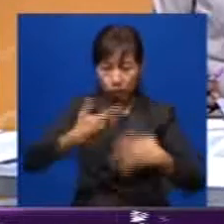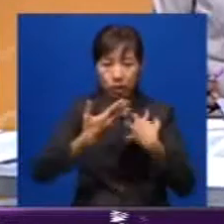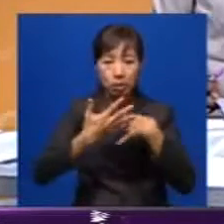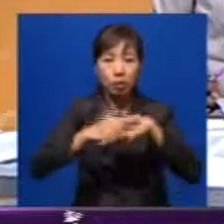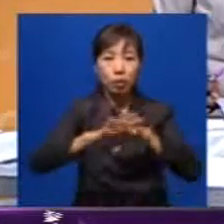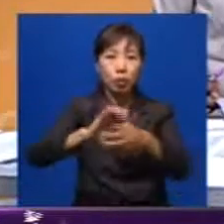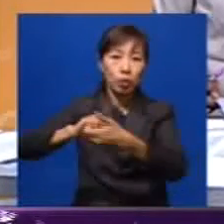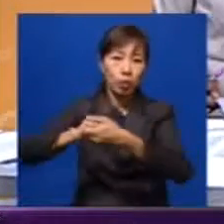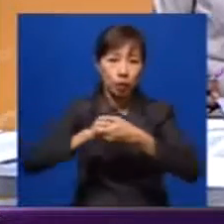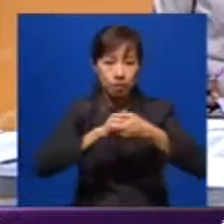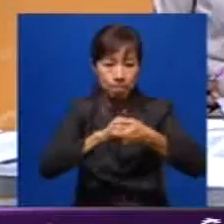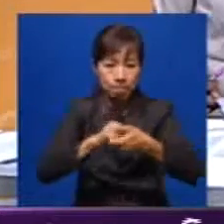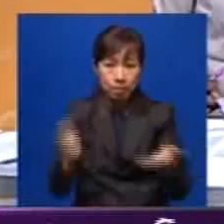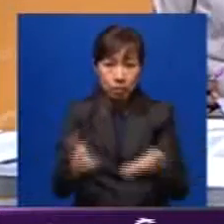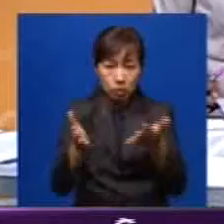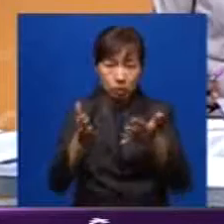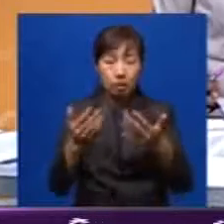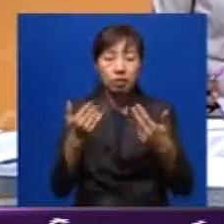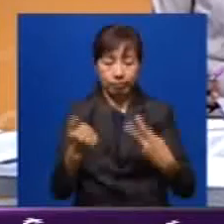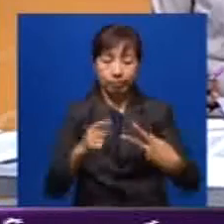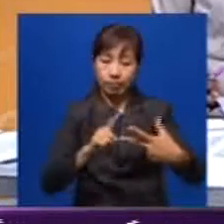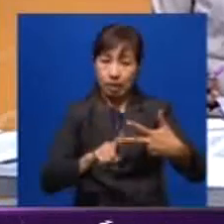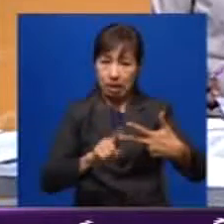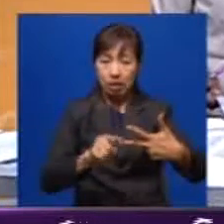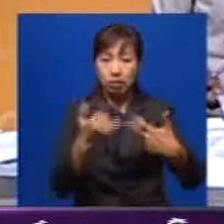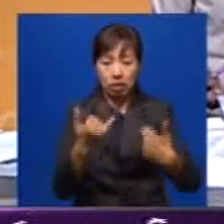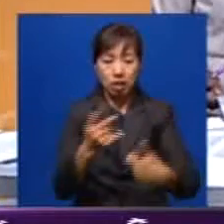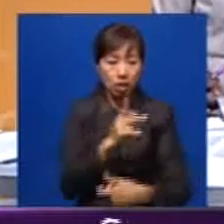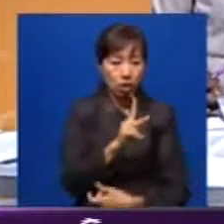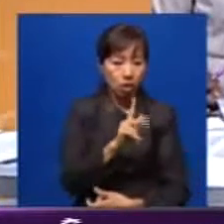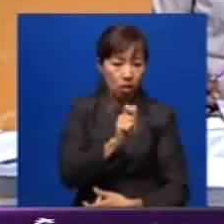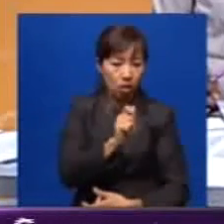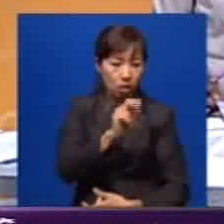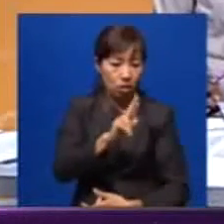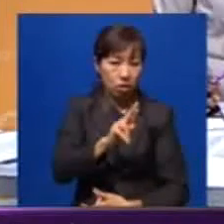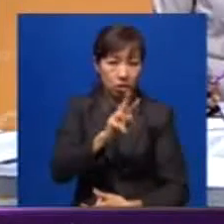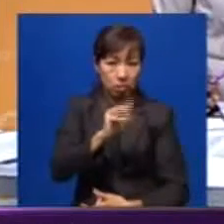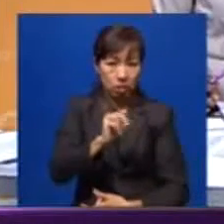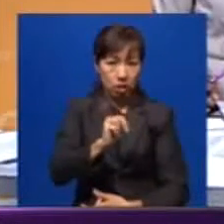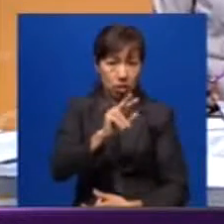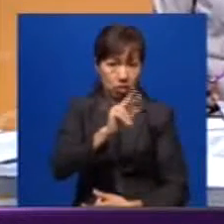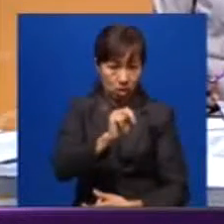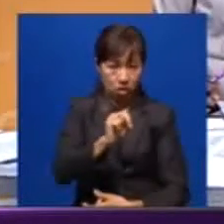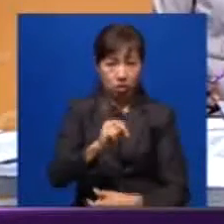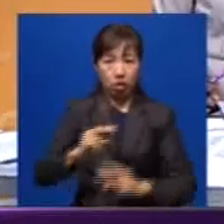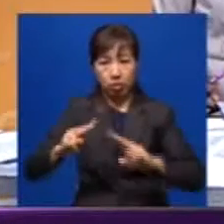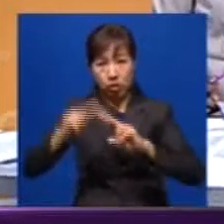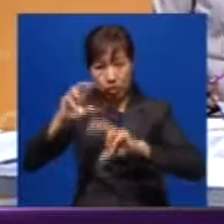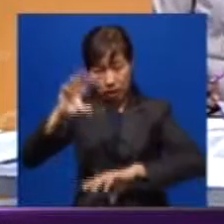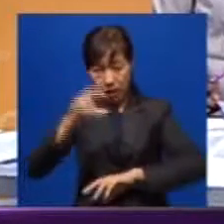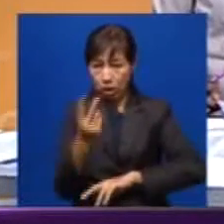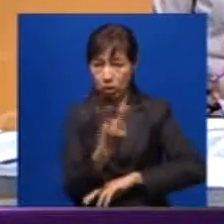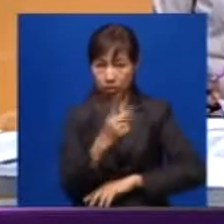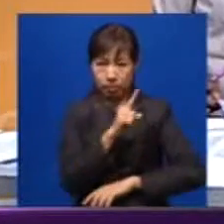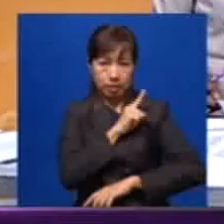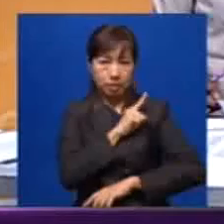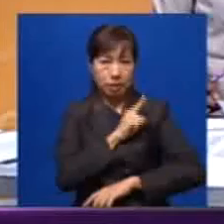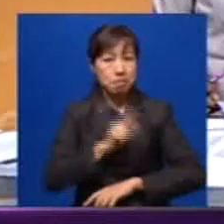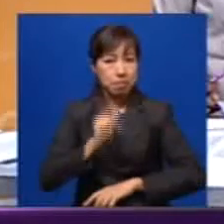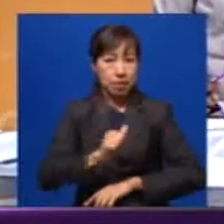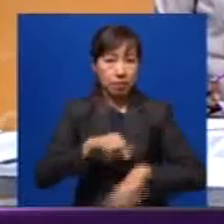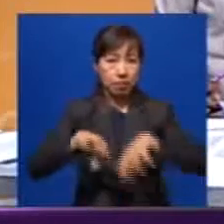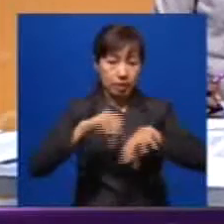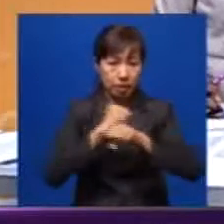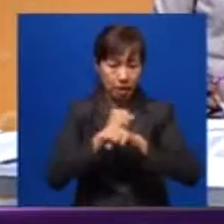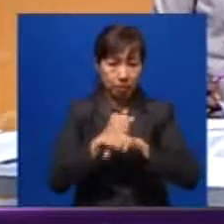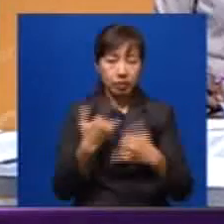ซึ่งในส่วนของกอรมน.แล้วก็กระทรวงมหาดไทยเป็นแม่งานในการที่จะดำเนินการขับเคลื่อนความปลองดองซึ่งกระทรวงมหาดไทยค่ะก็เตรียมดำเนินง